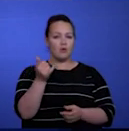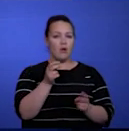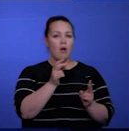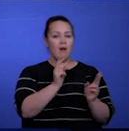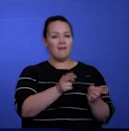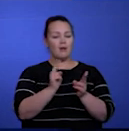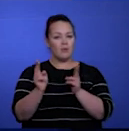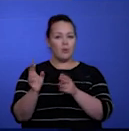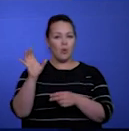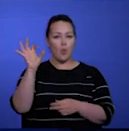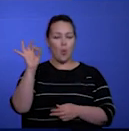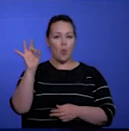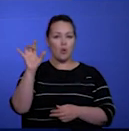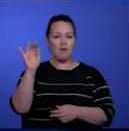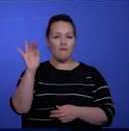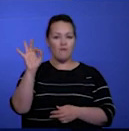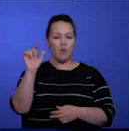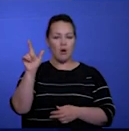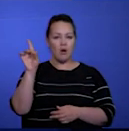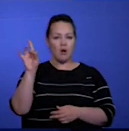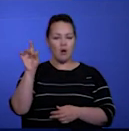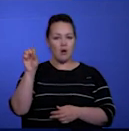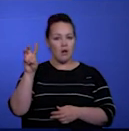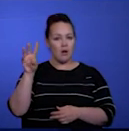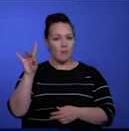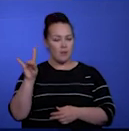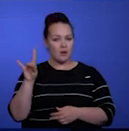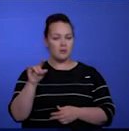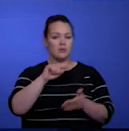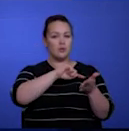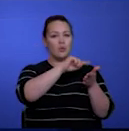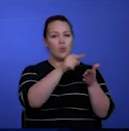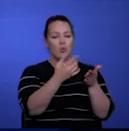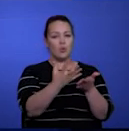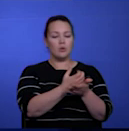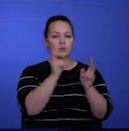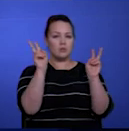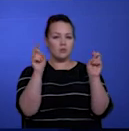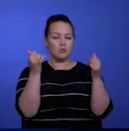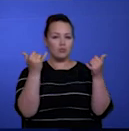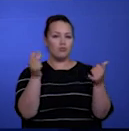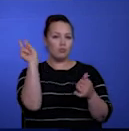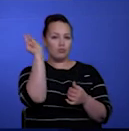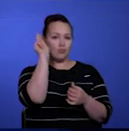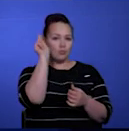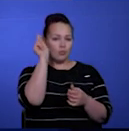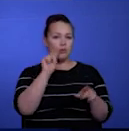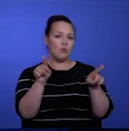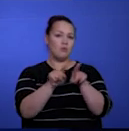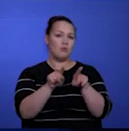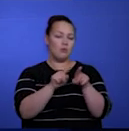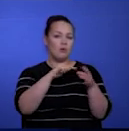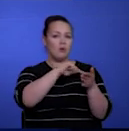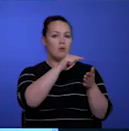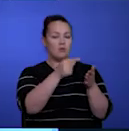орфограммы и определить корень потому что тема нашего сегодняшнего урока однокоренные слова и